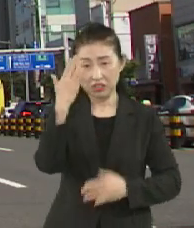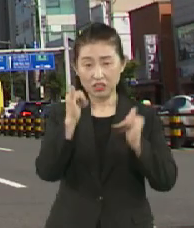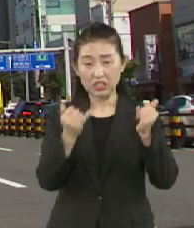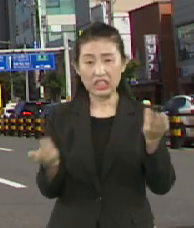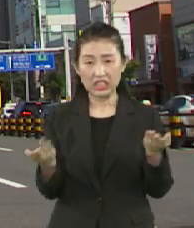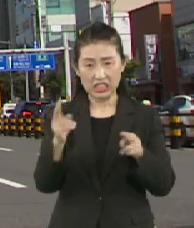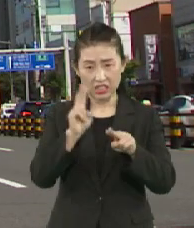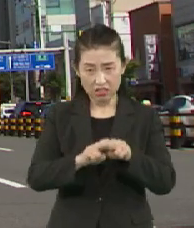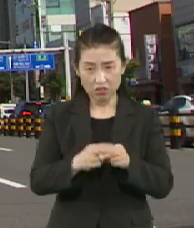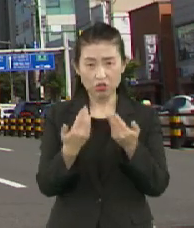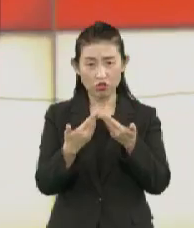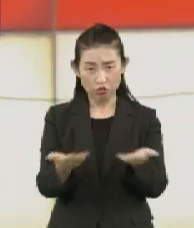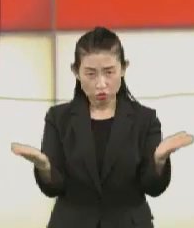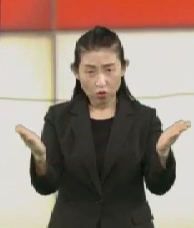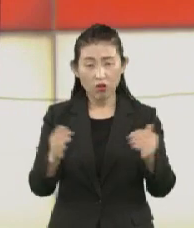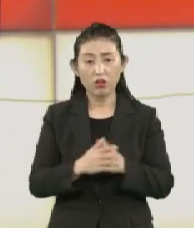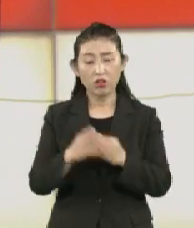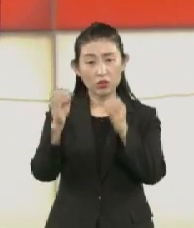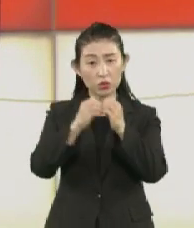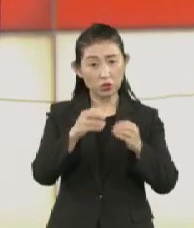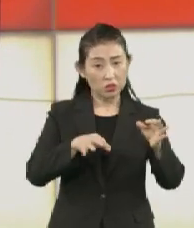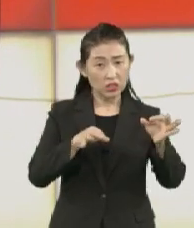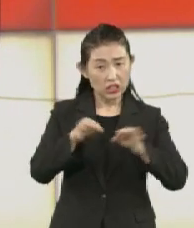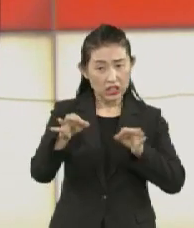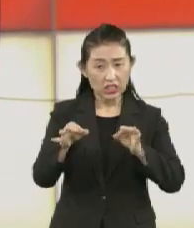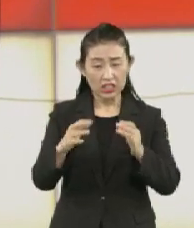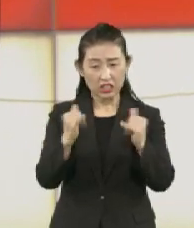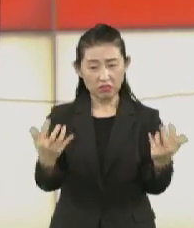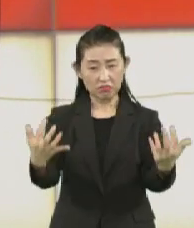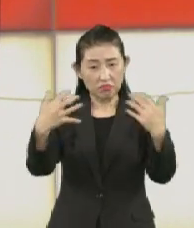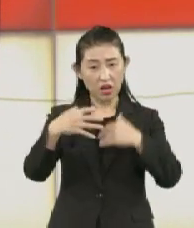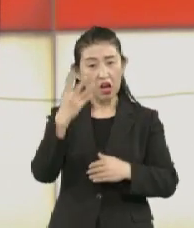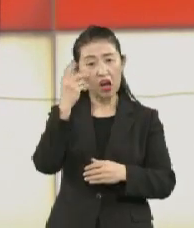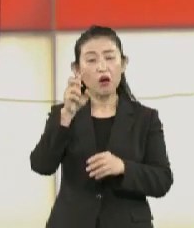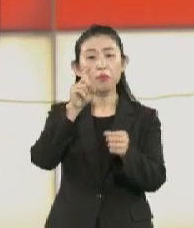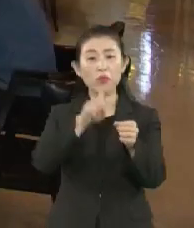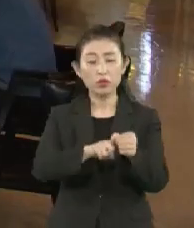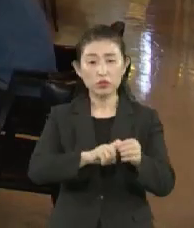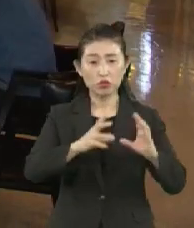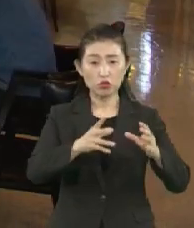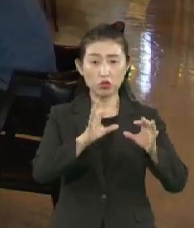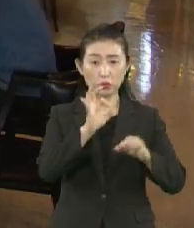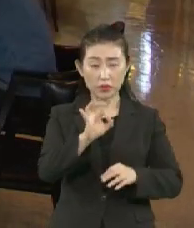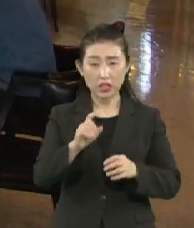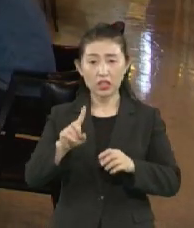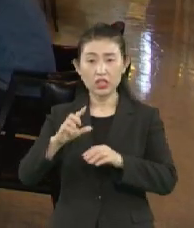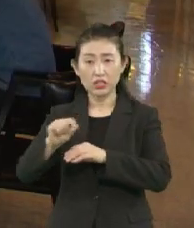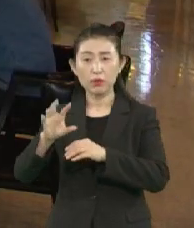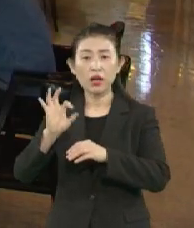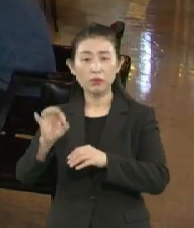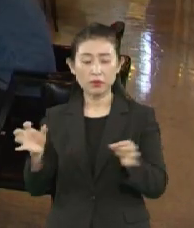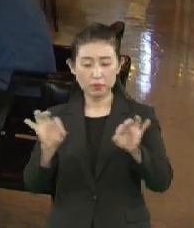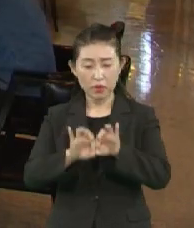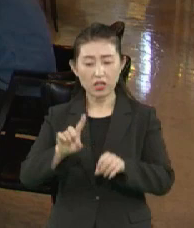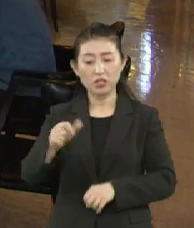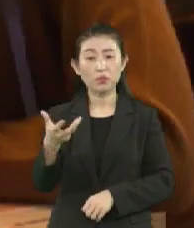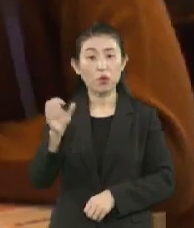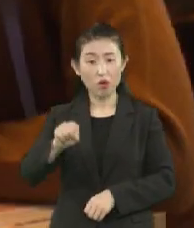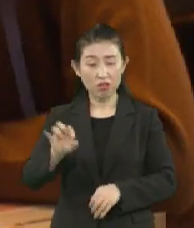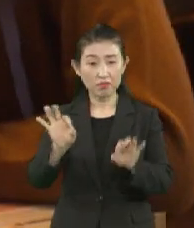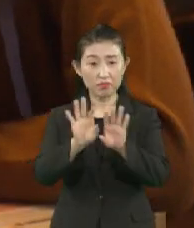청년들에게 일자리를 만들어주고 전통시장에 활력을 불어넣기 위해 국비와 지방비 15억 원을 들여